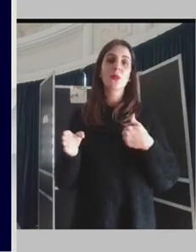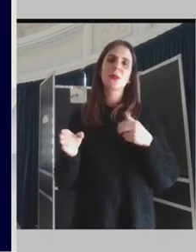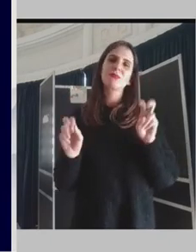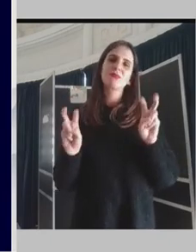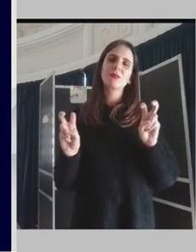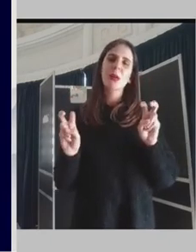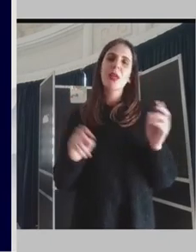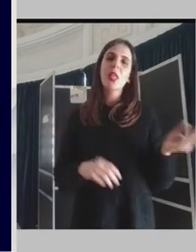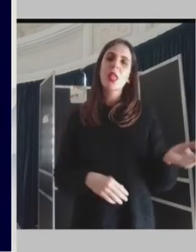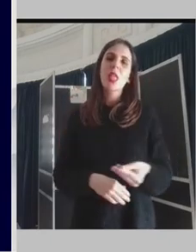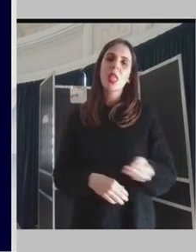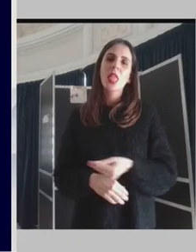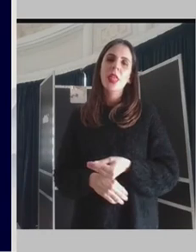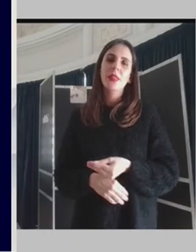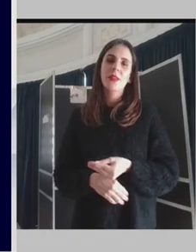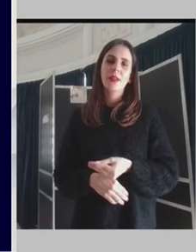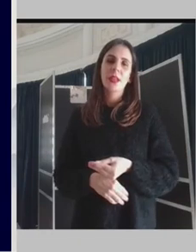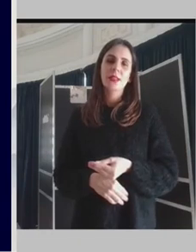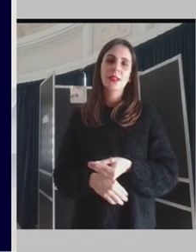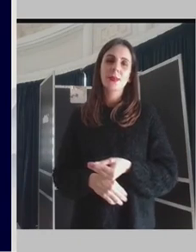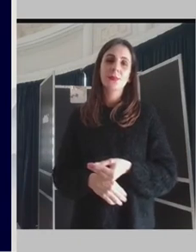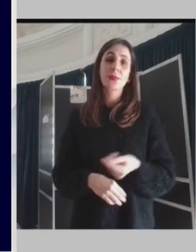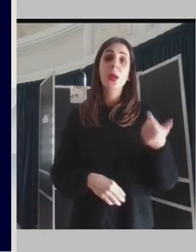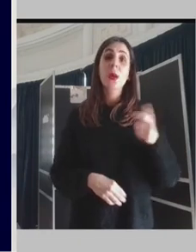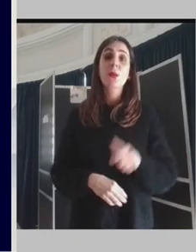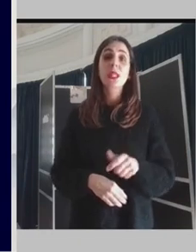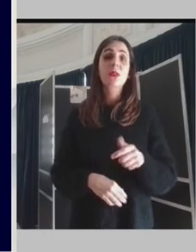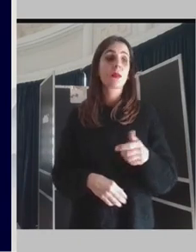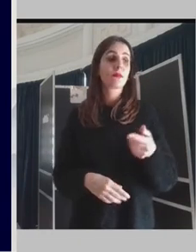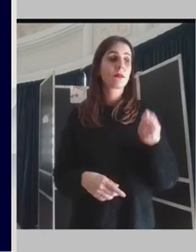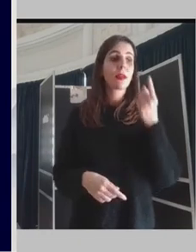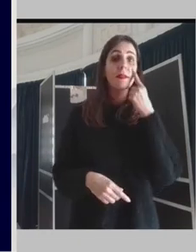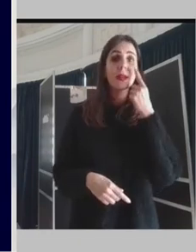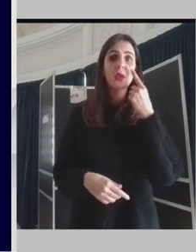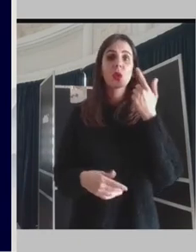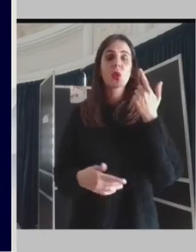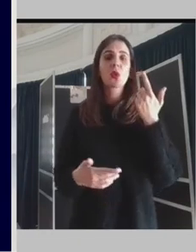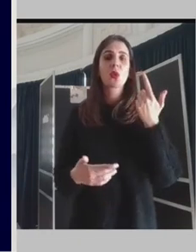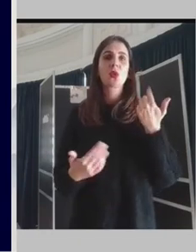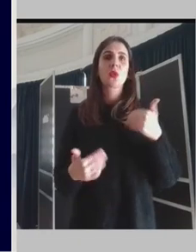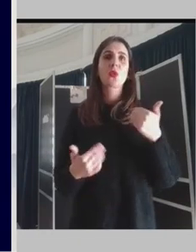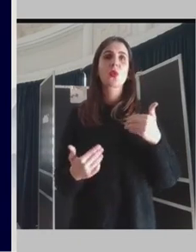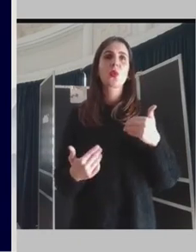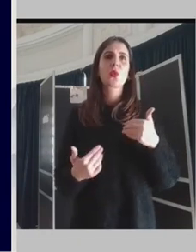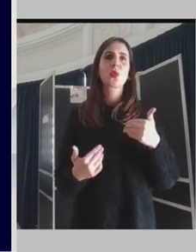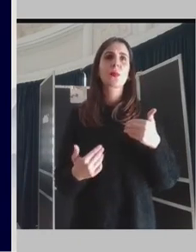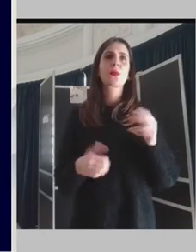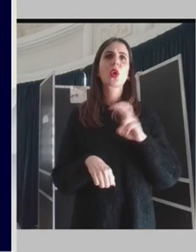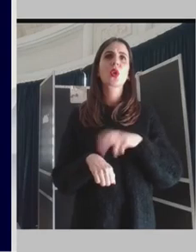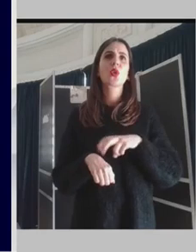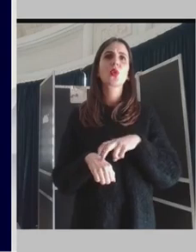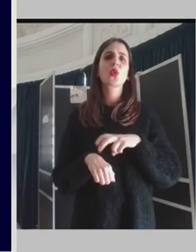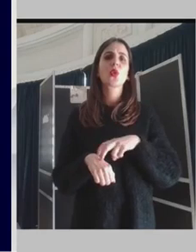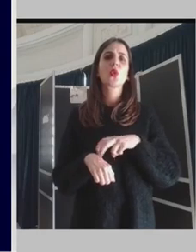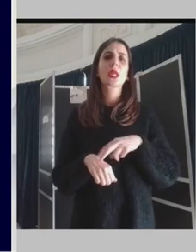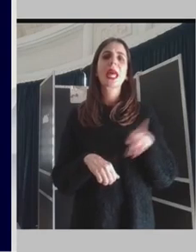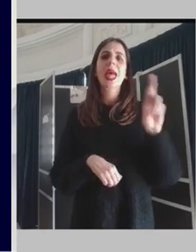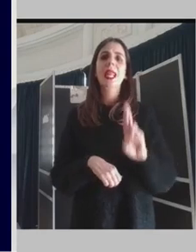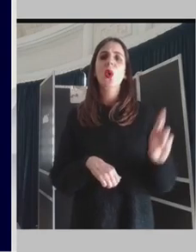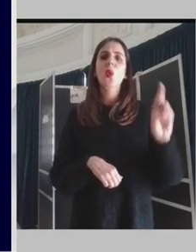sull'indifferenza. Perché mi è rimasto molto impresso quanto detto dal dottor